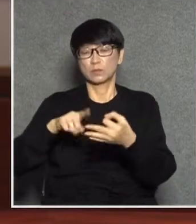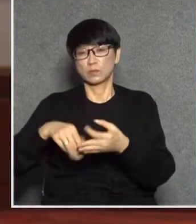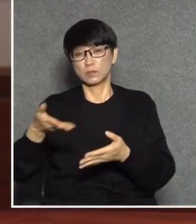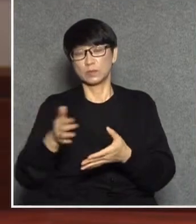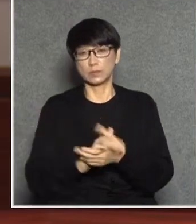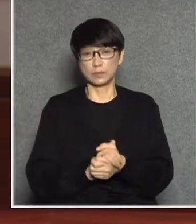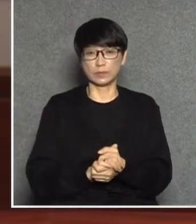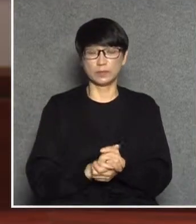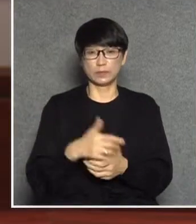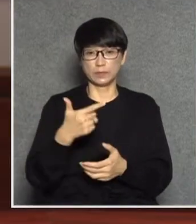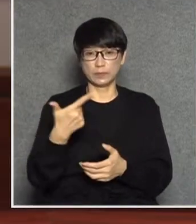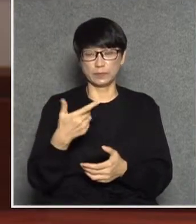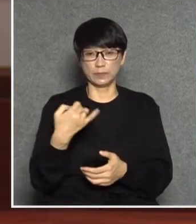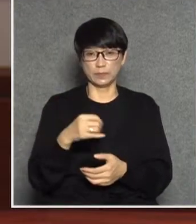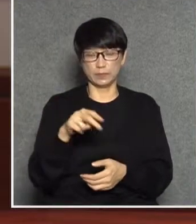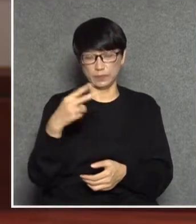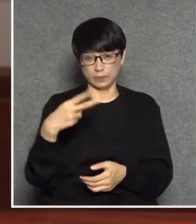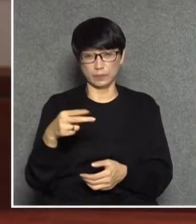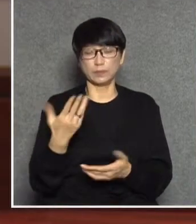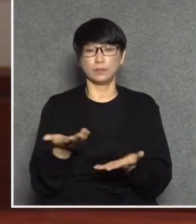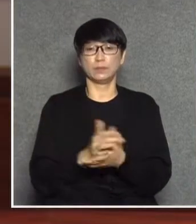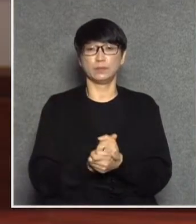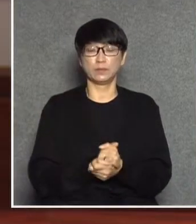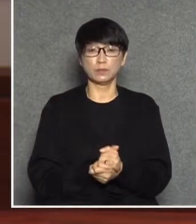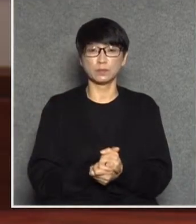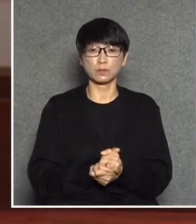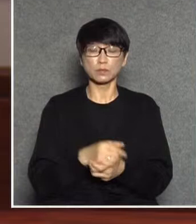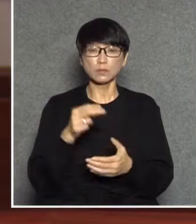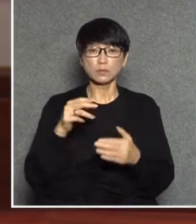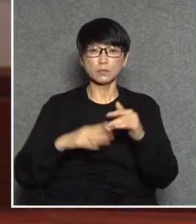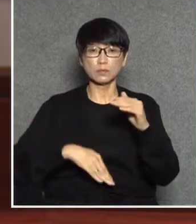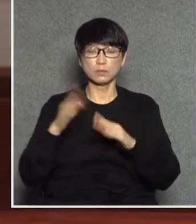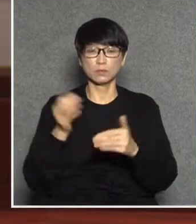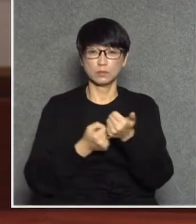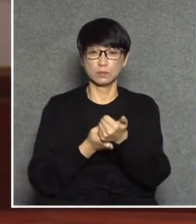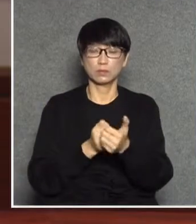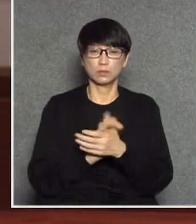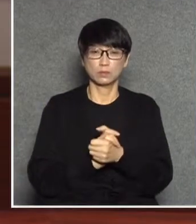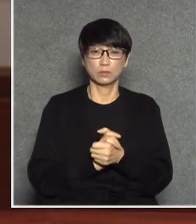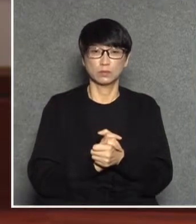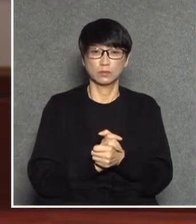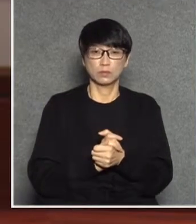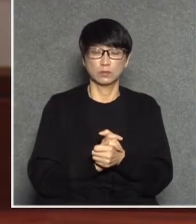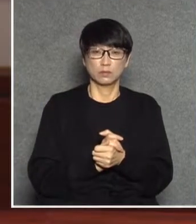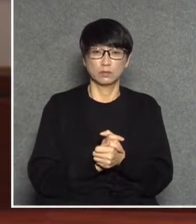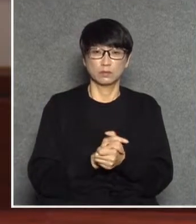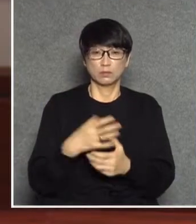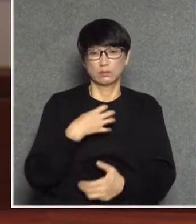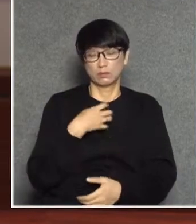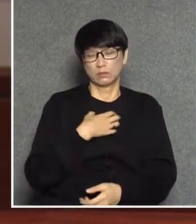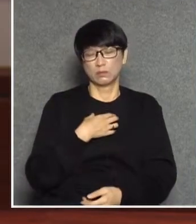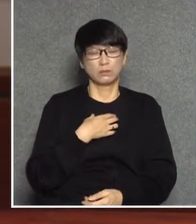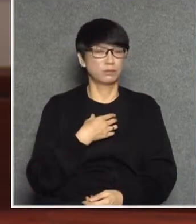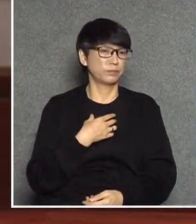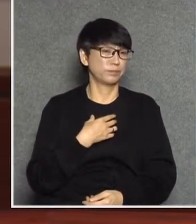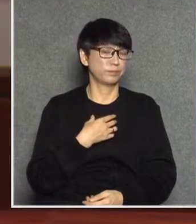夠多你就揾多啲，係咁多啫。依就叫技術提供啦。你覺得你問人反感咧，根本冇實